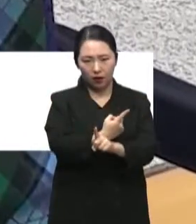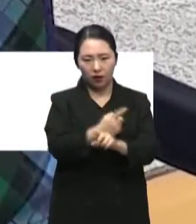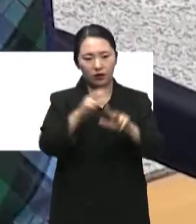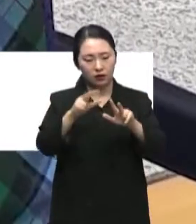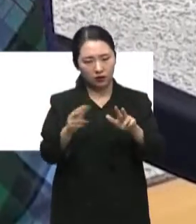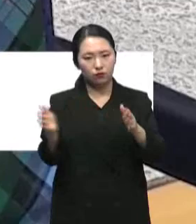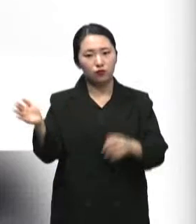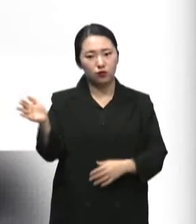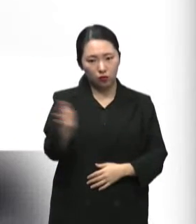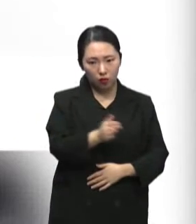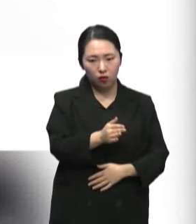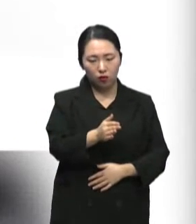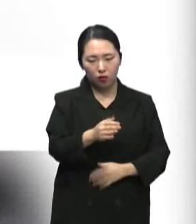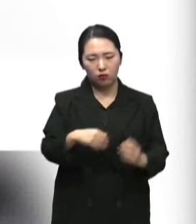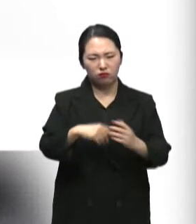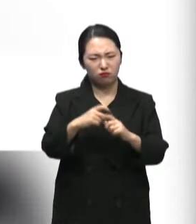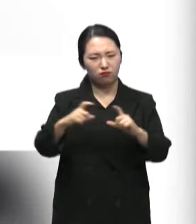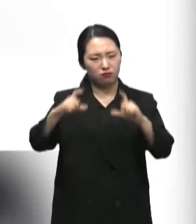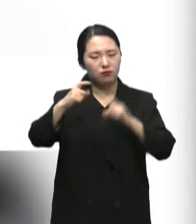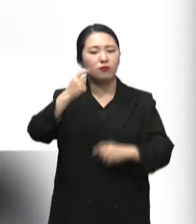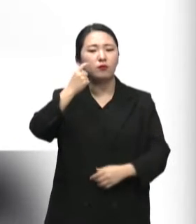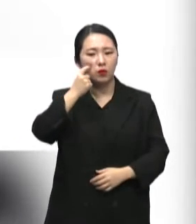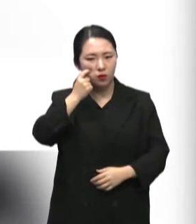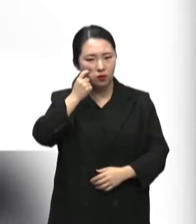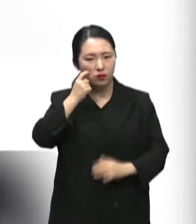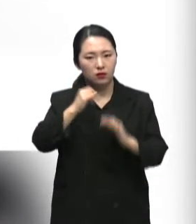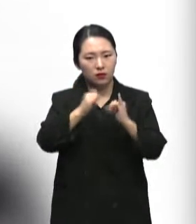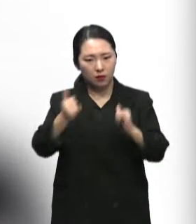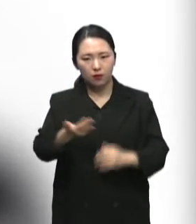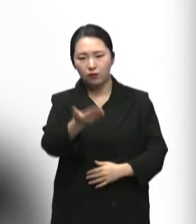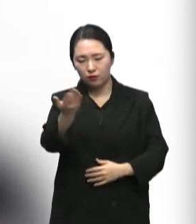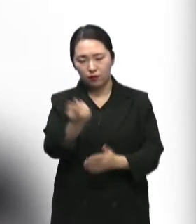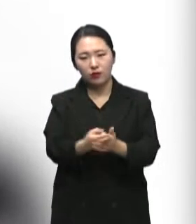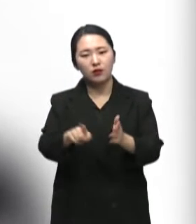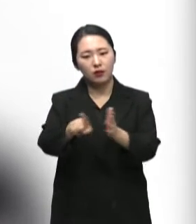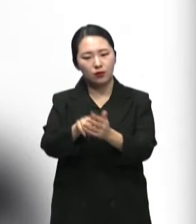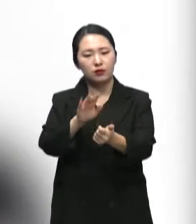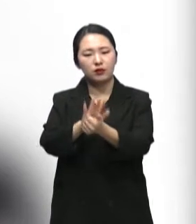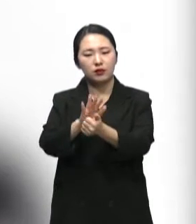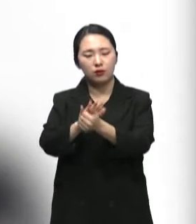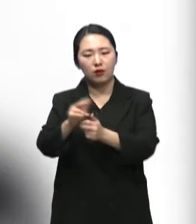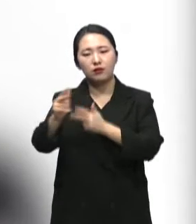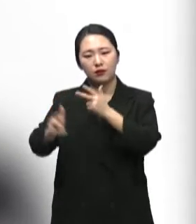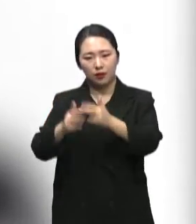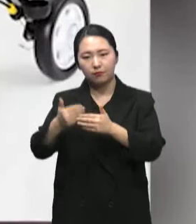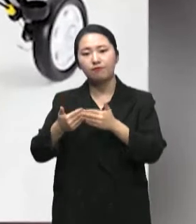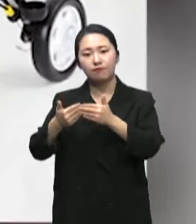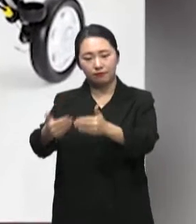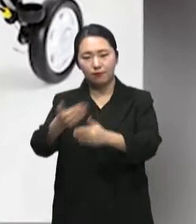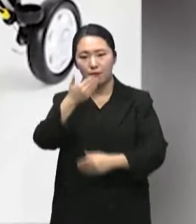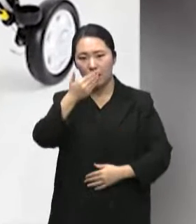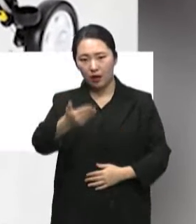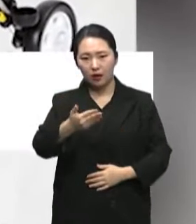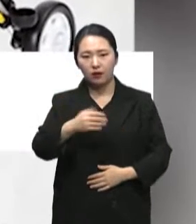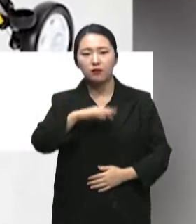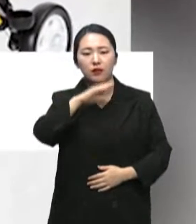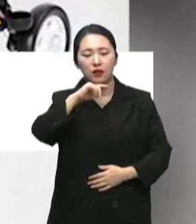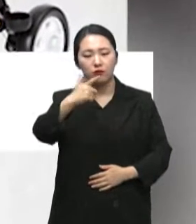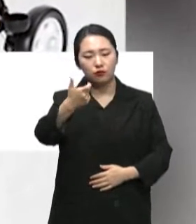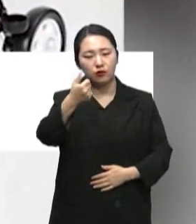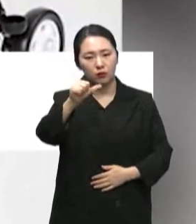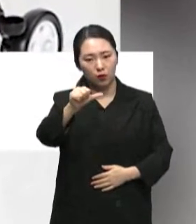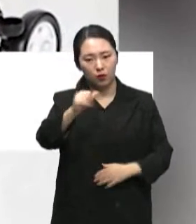판정을 받은 분들에게도 성인용 보행기 지원 사업을 실시합니다 만 65세 이상 노인 중